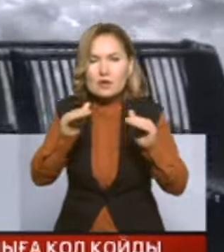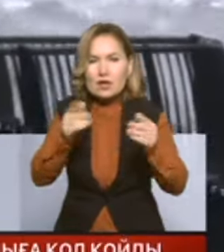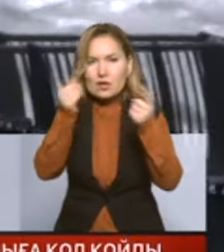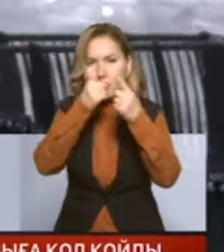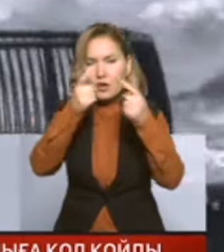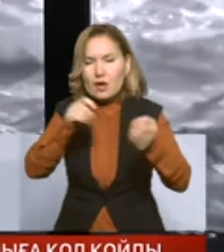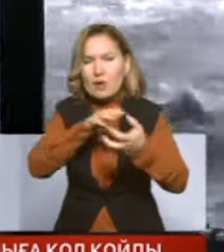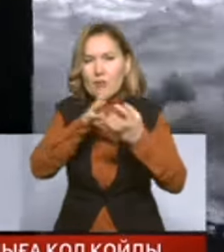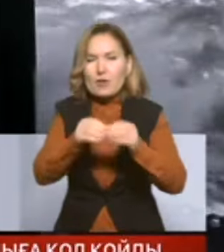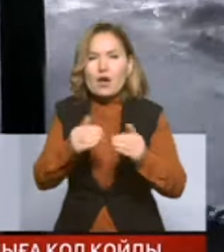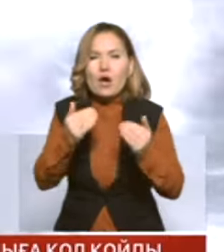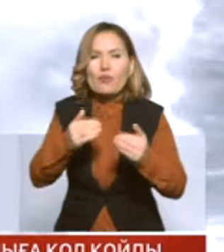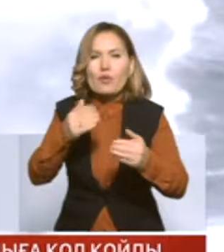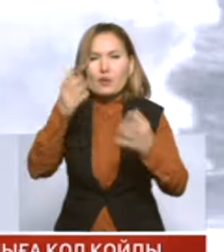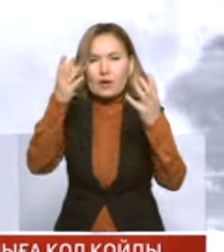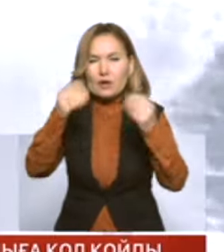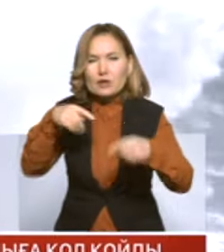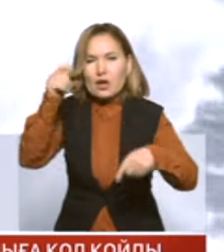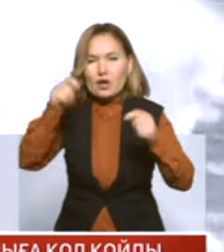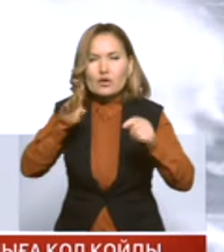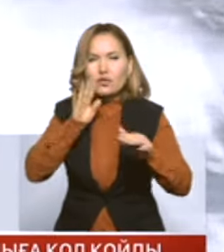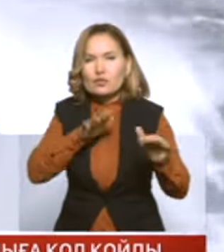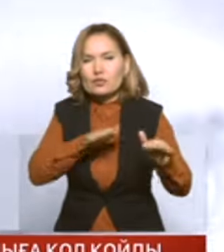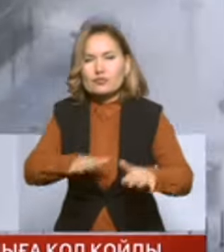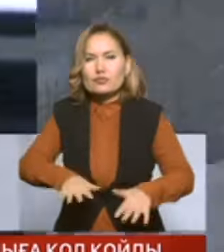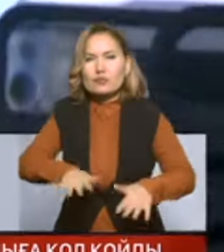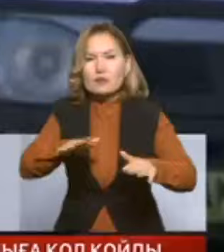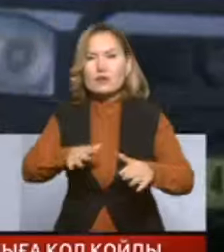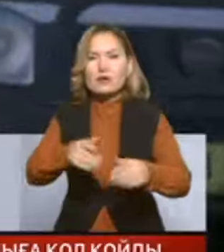және ертең жауын төпеліп, су тасуы ықтимал.